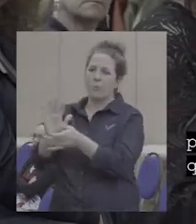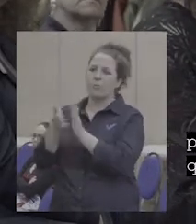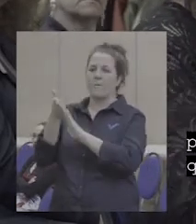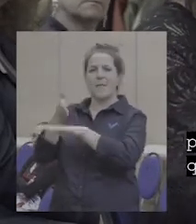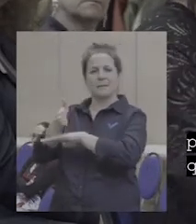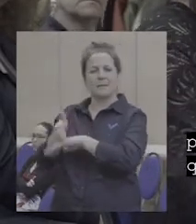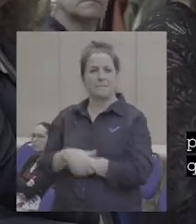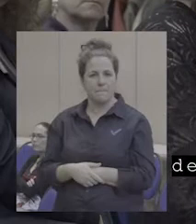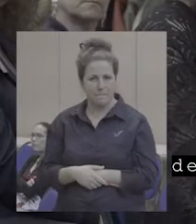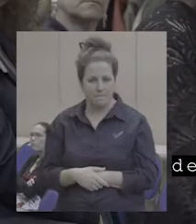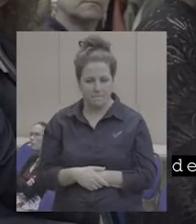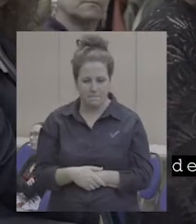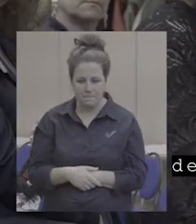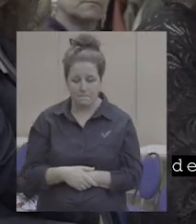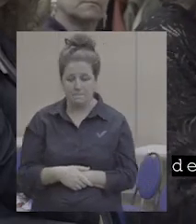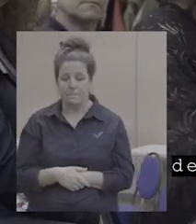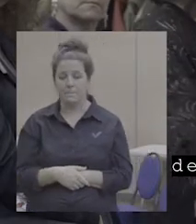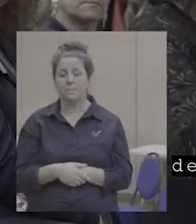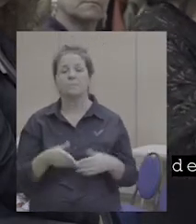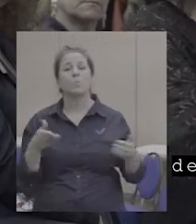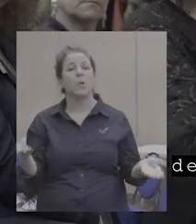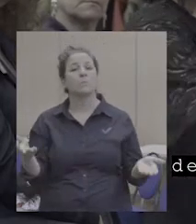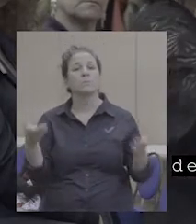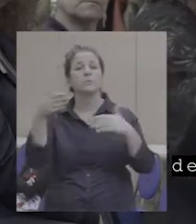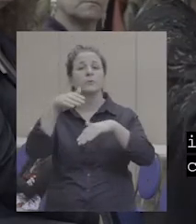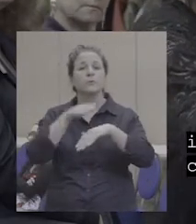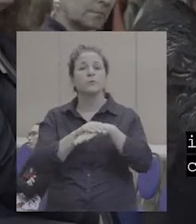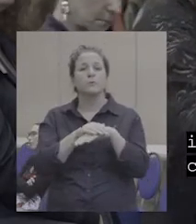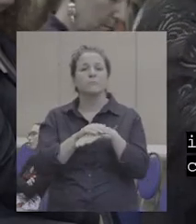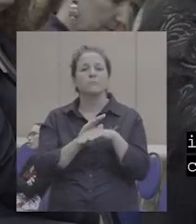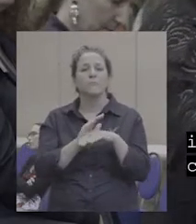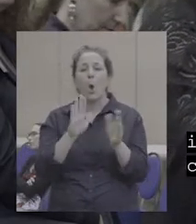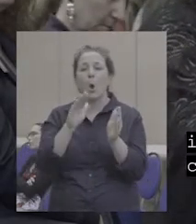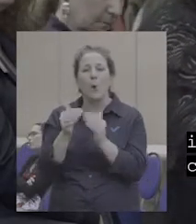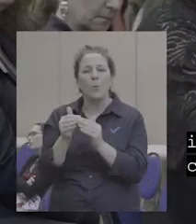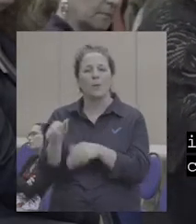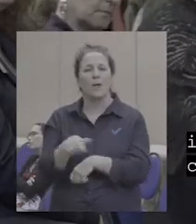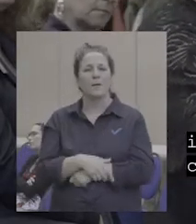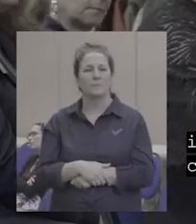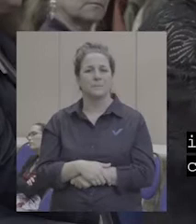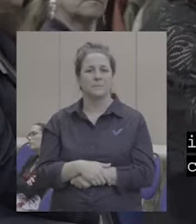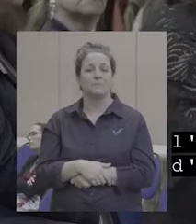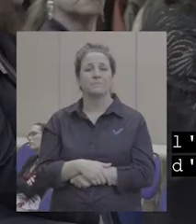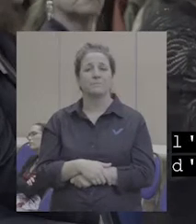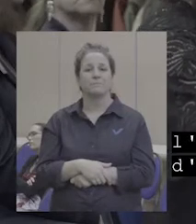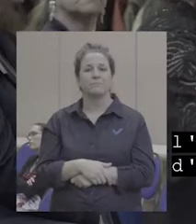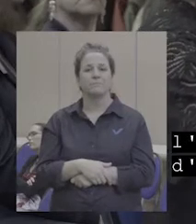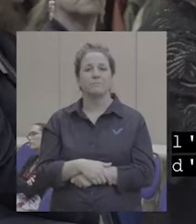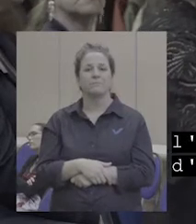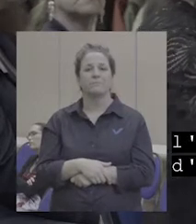les personnes qui vivent une situation de handicap. Donc, au niveau vraiment des interventions, au niveau communautaire,